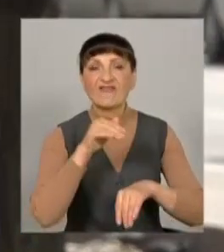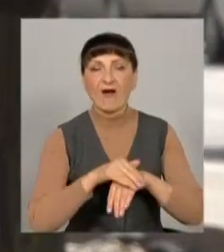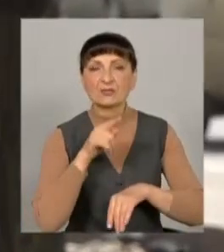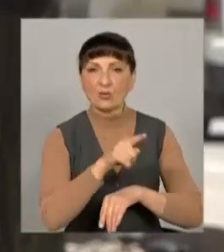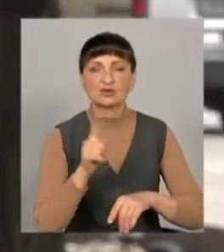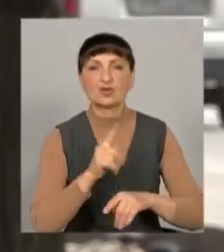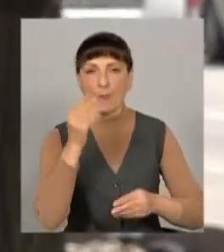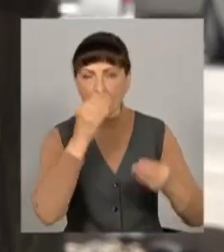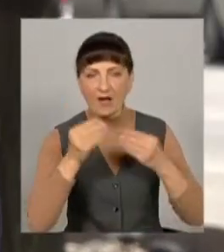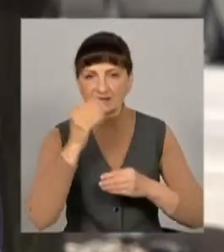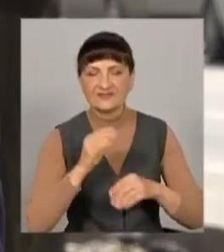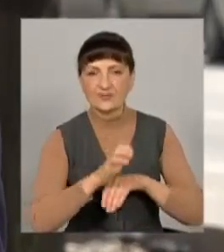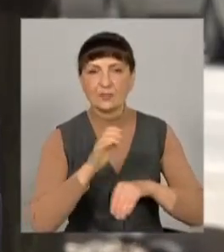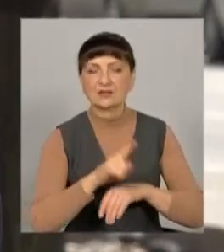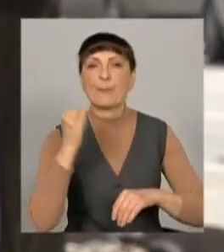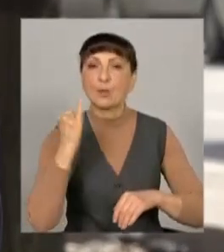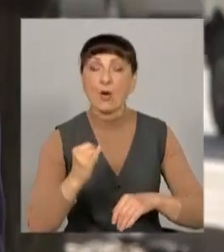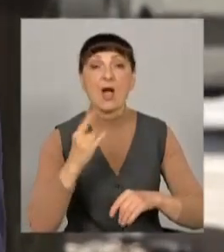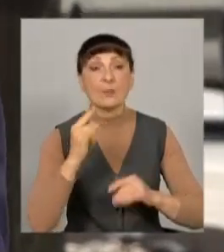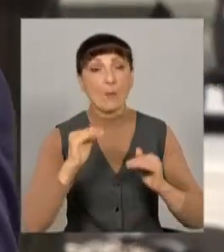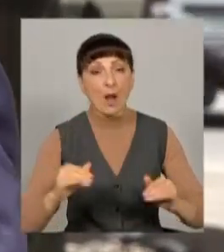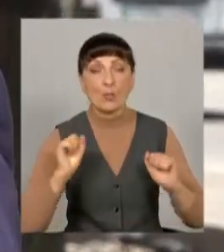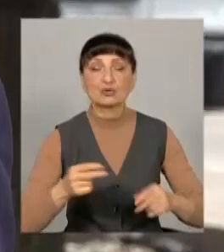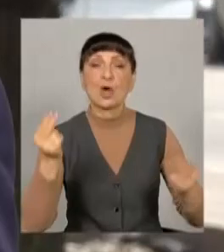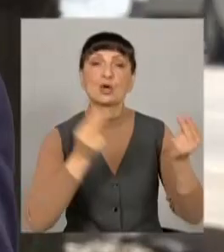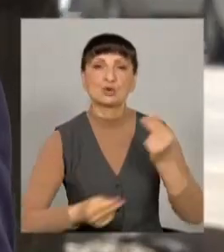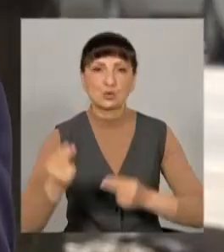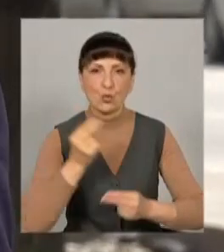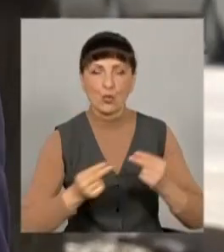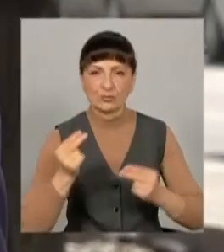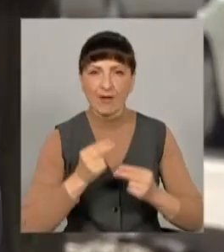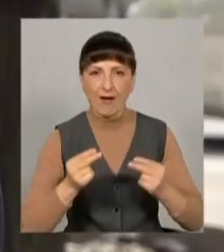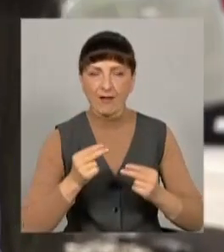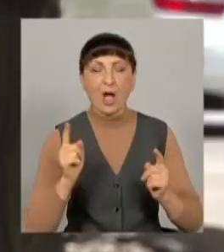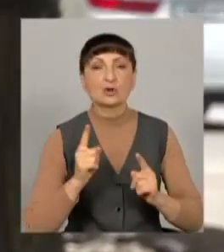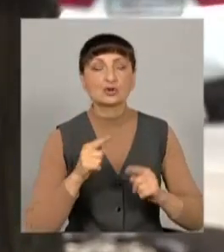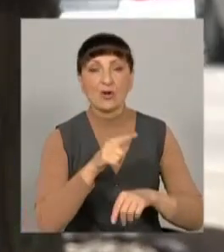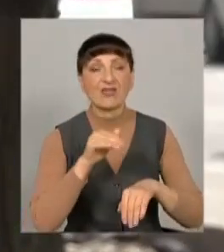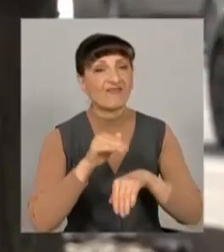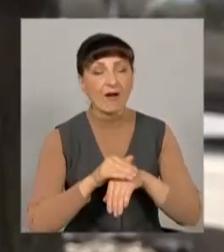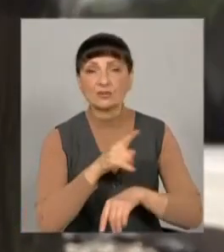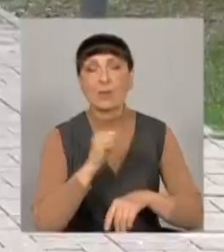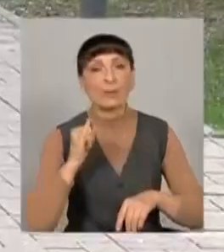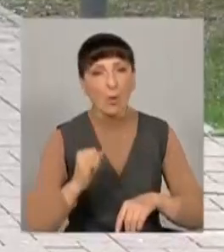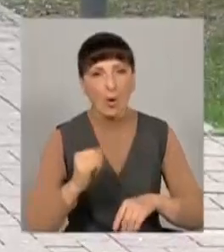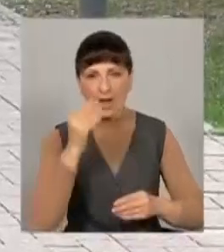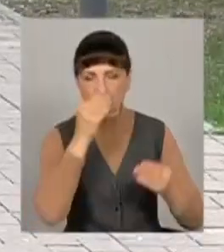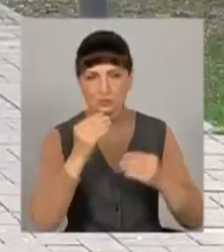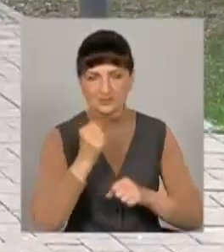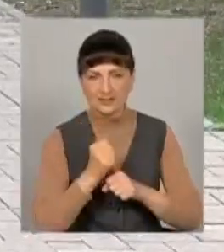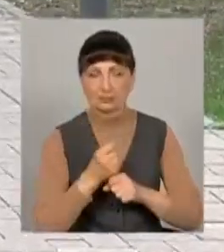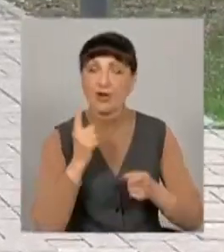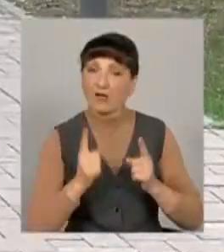плохо. Маленькие детишки могут рисовать рисунки, чтобы они могли изобразить визуально, что контрафакт – это действительно плохо. По